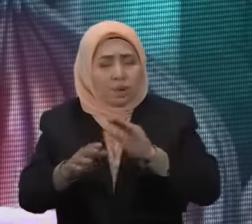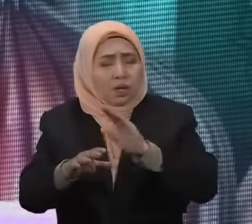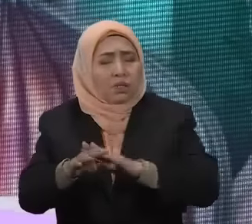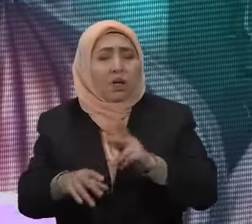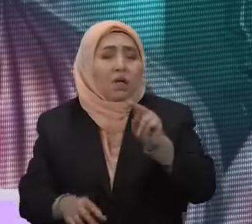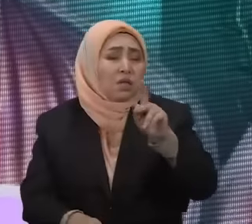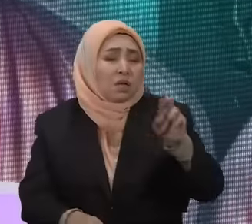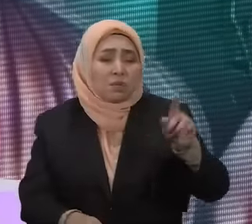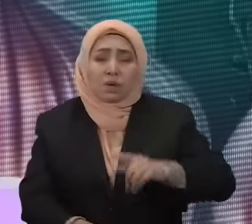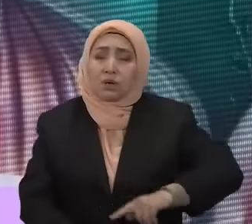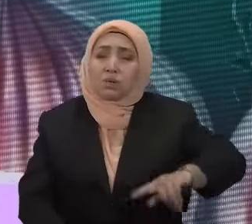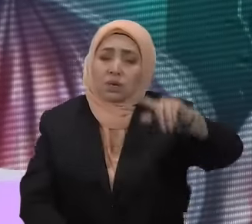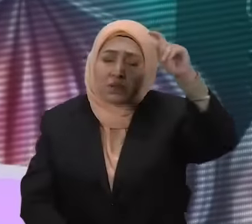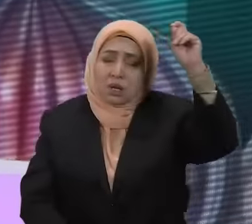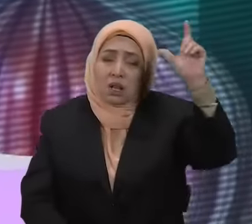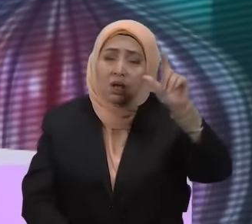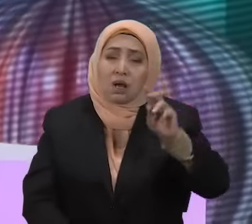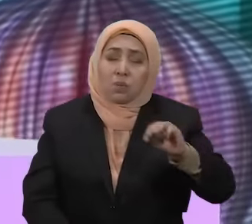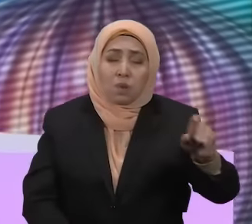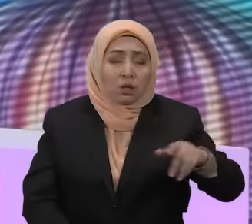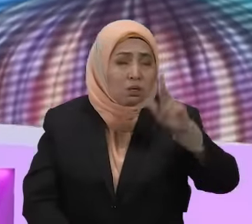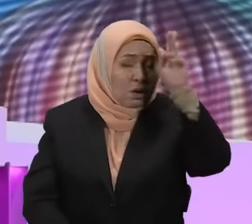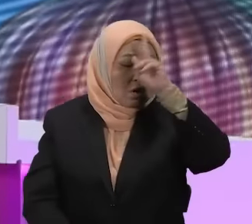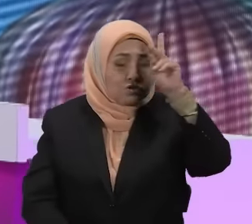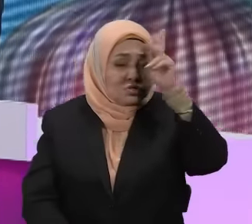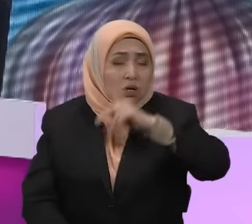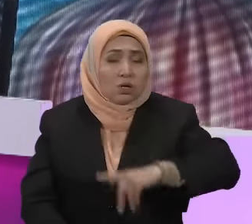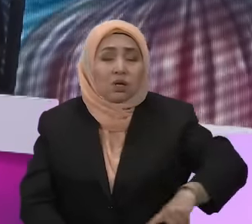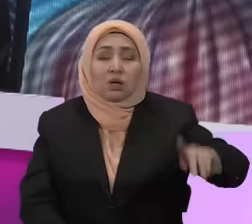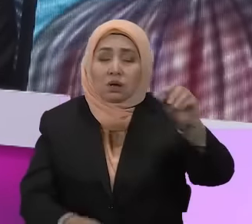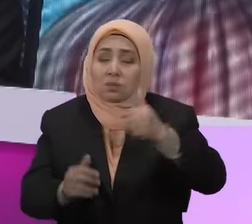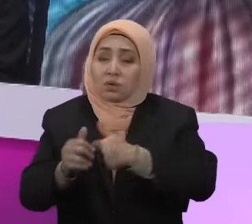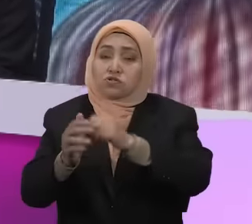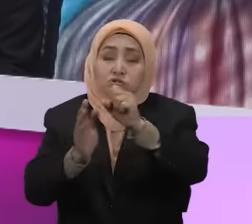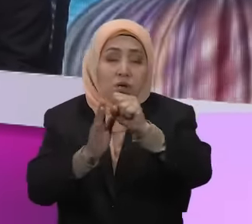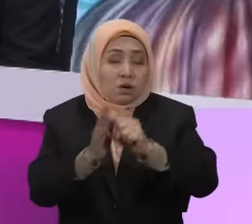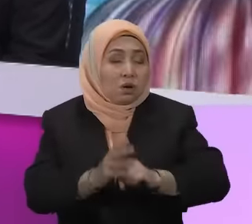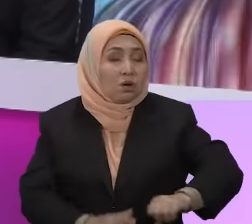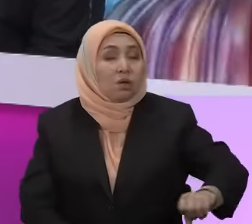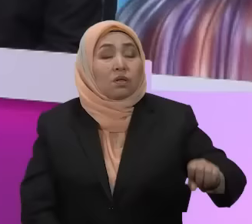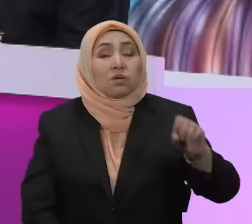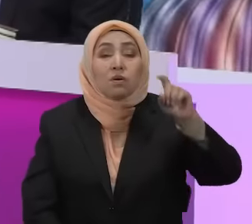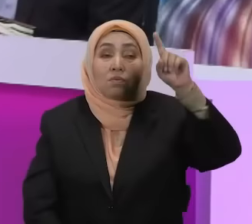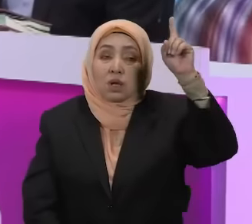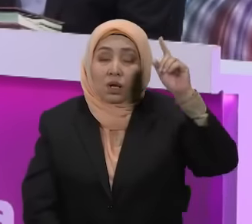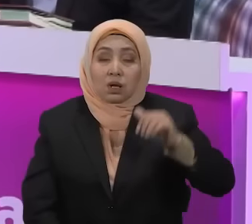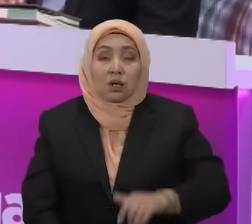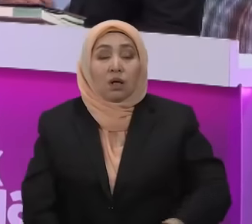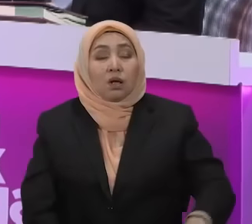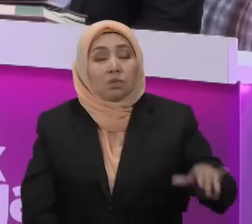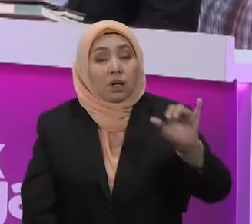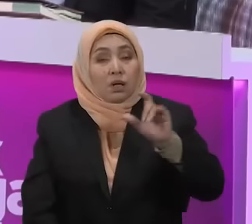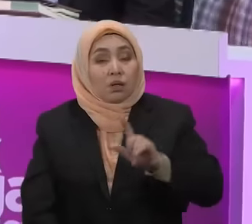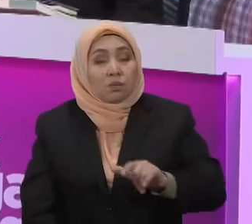ni'mata laka wal mulk la syarika lak. Ila